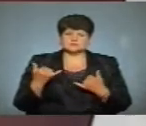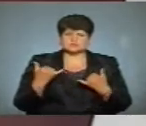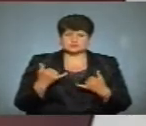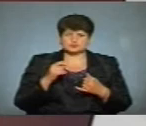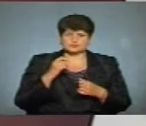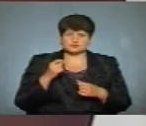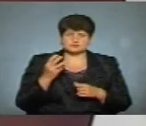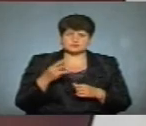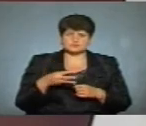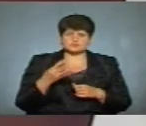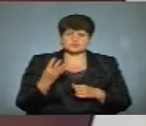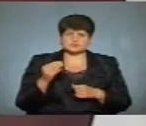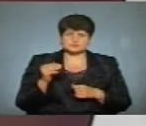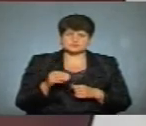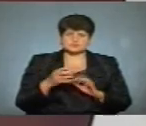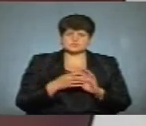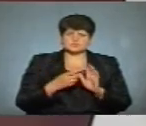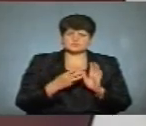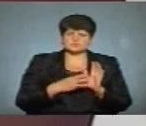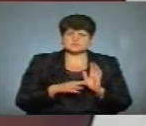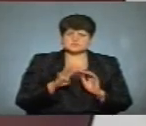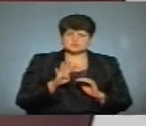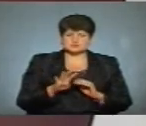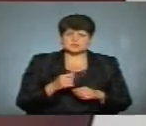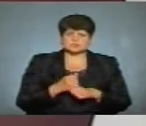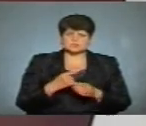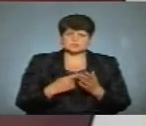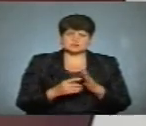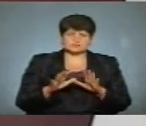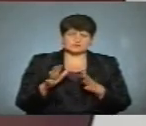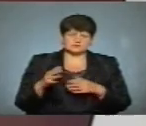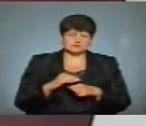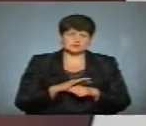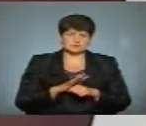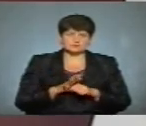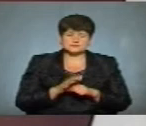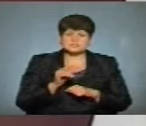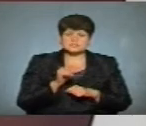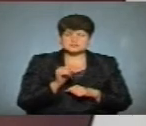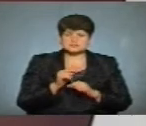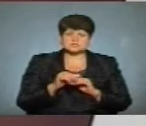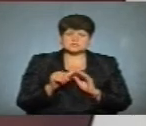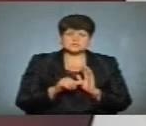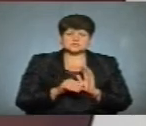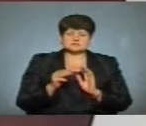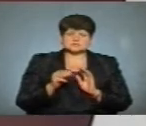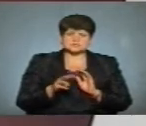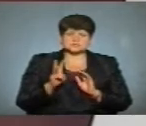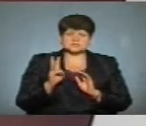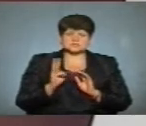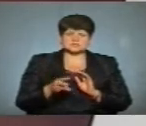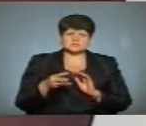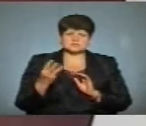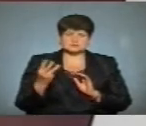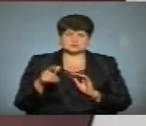Україні 34 984 лабораторно підтверджених випадки COVID-19. З них 16 033 пацієнти